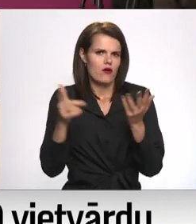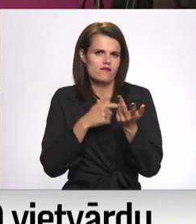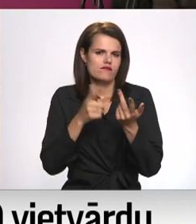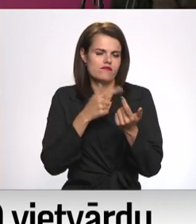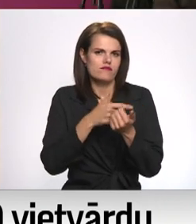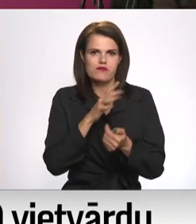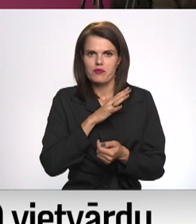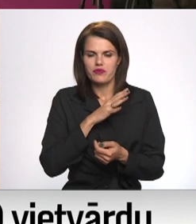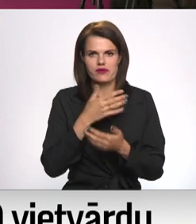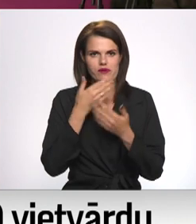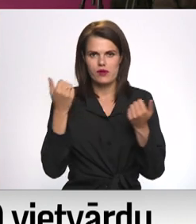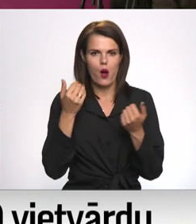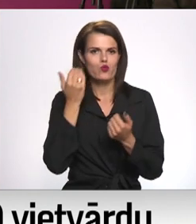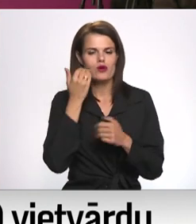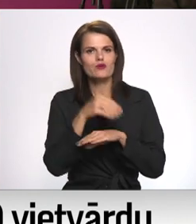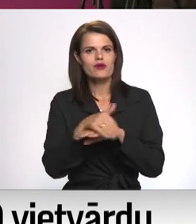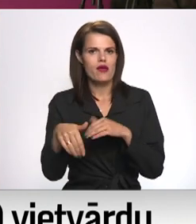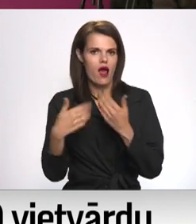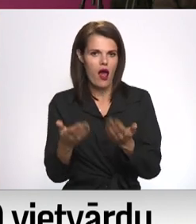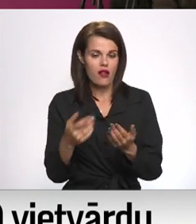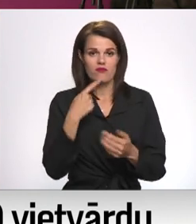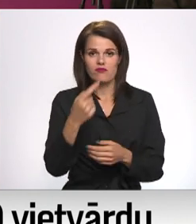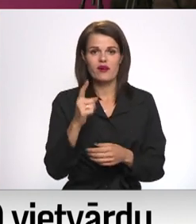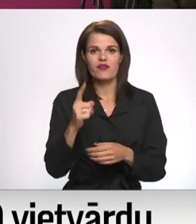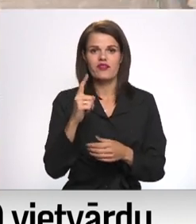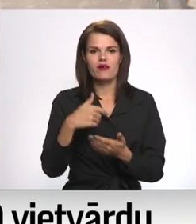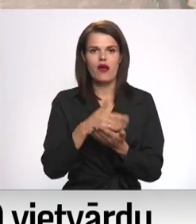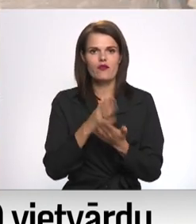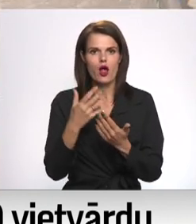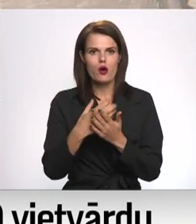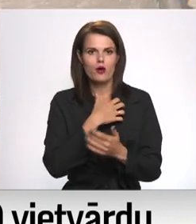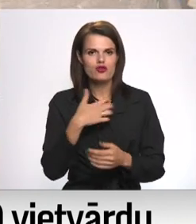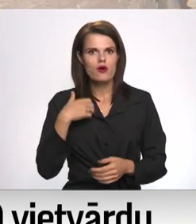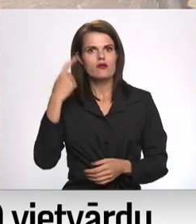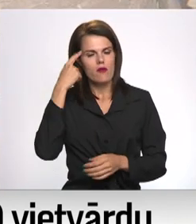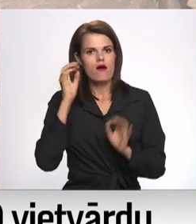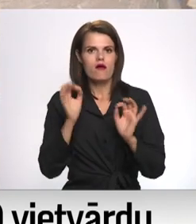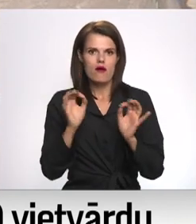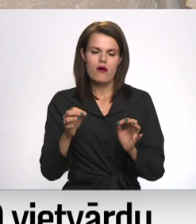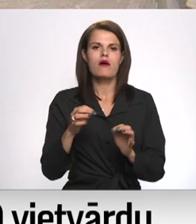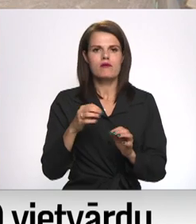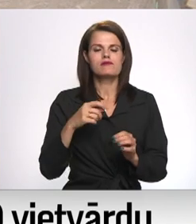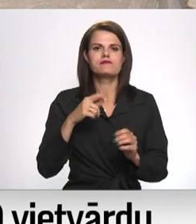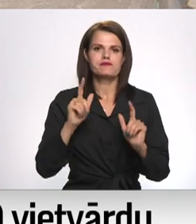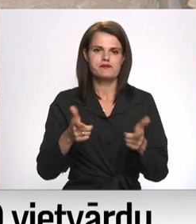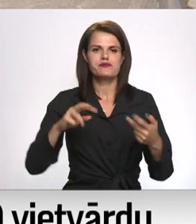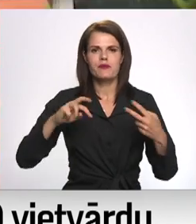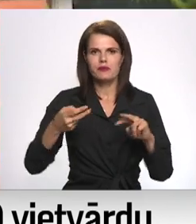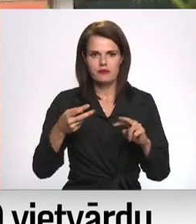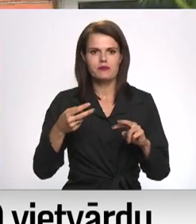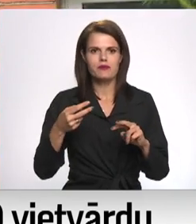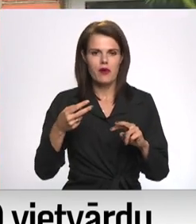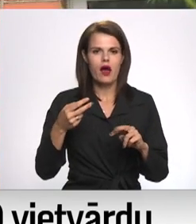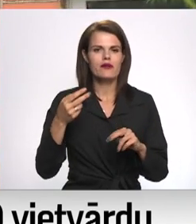nemaz. Publiskās atmiņas centrs norāda, ka tikai daļa pašvaldību reaģējusi uz centra norādījumiem un bez iebildumiem piekritusi padomju